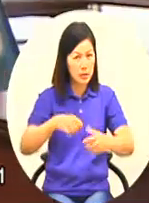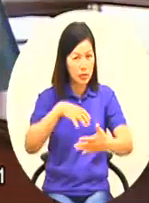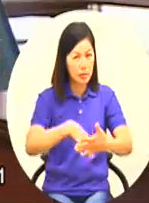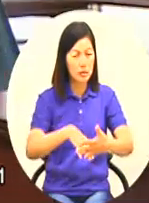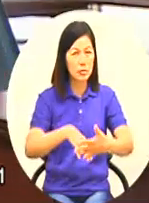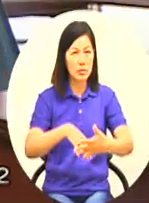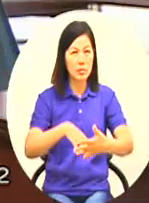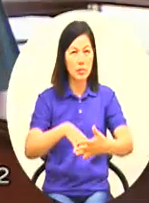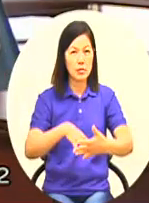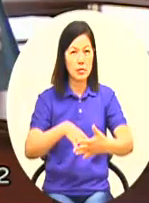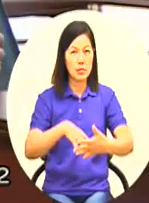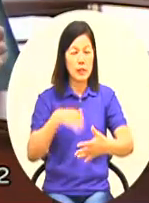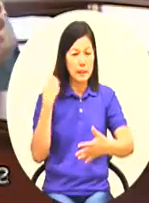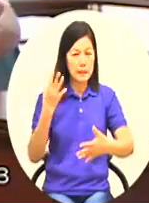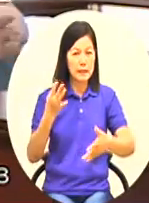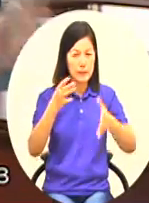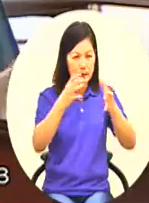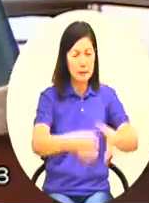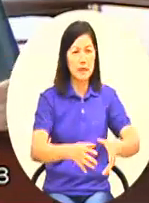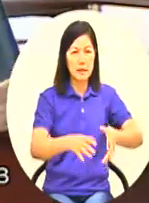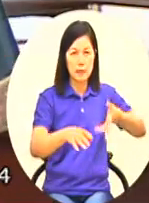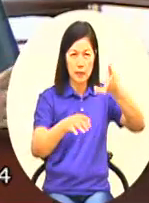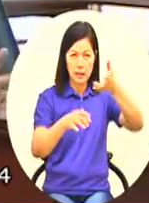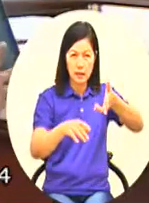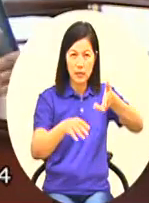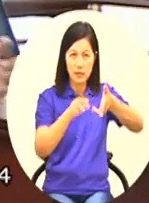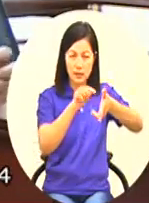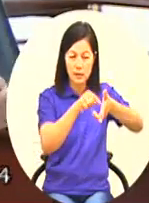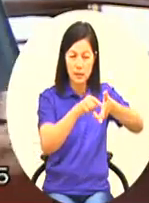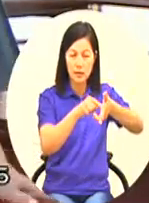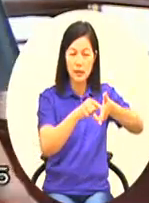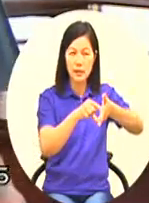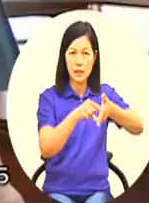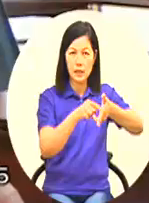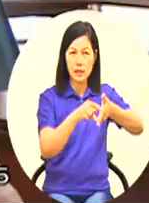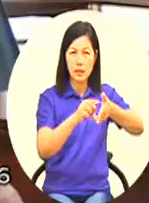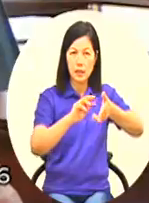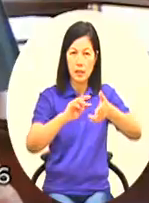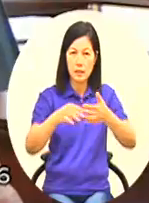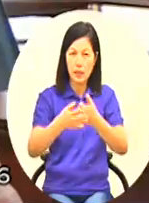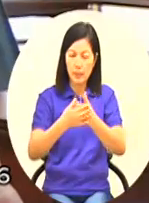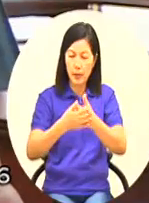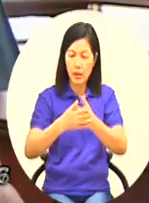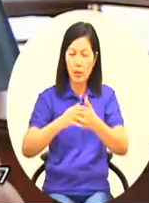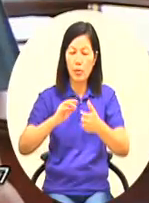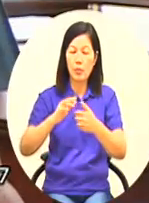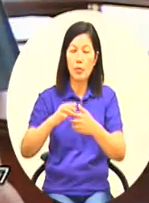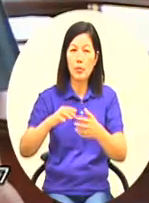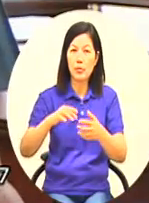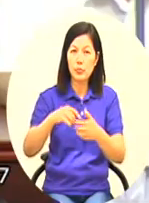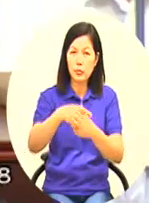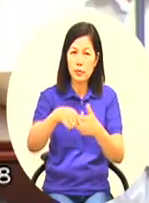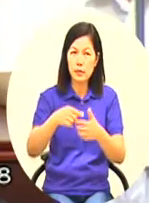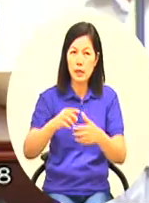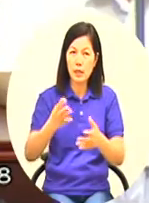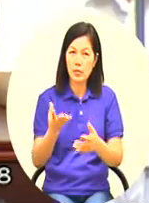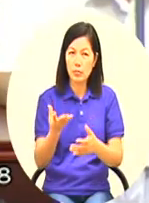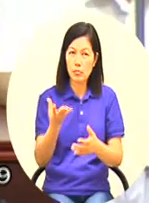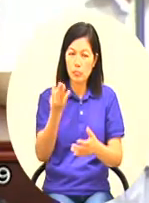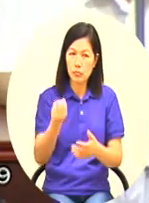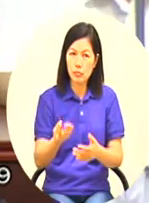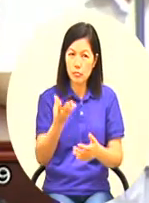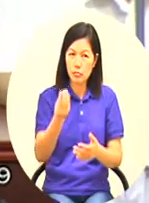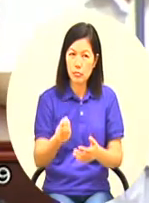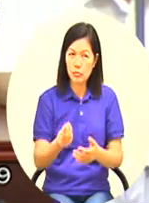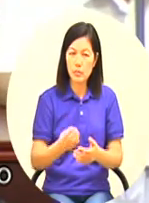是新增的吼带维护的点点啊，差不多有偌济数量？ 啊，刚有报告吼，因为咱监视期伊的迄个使